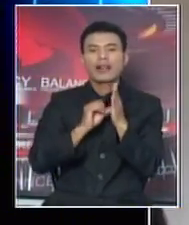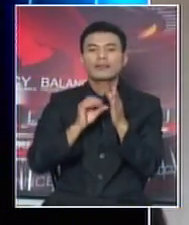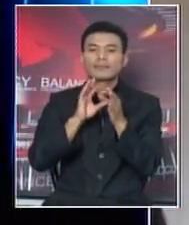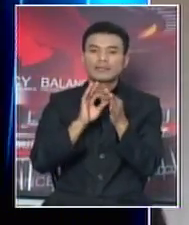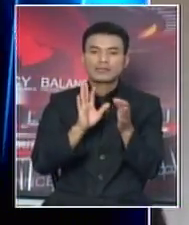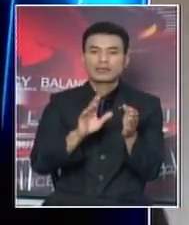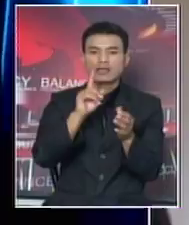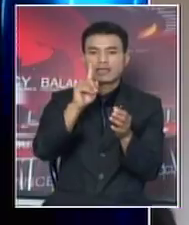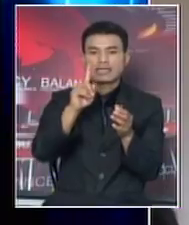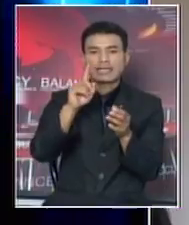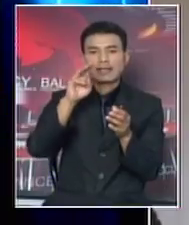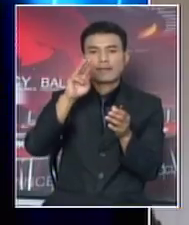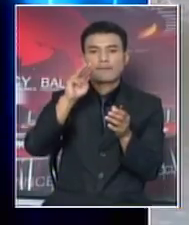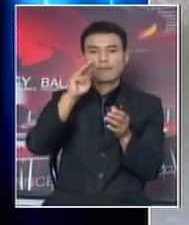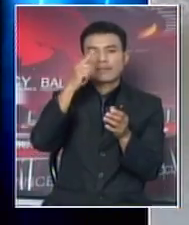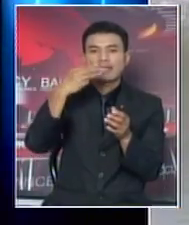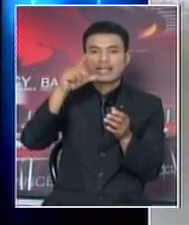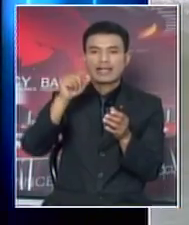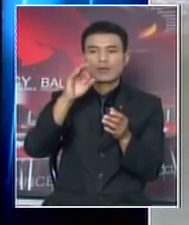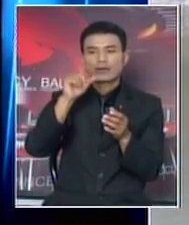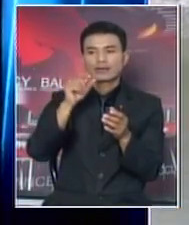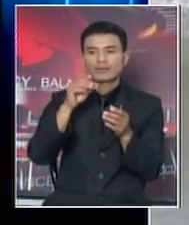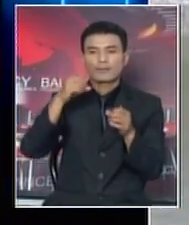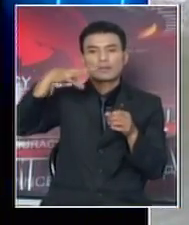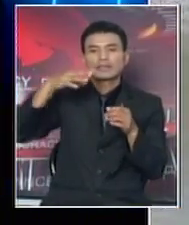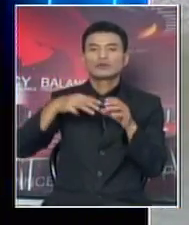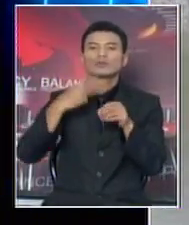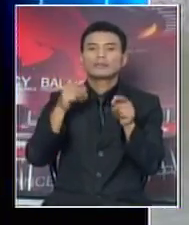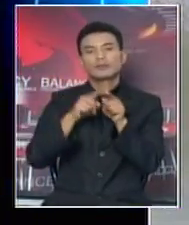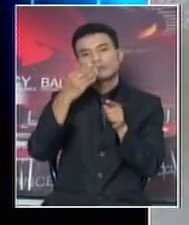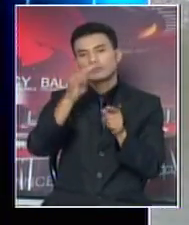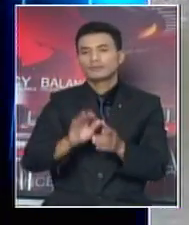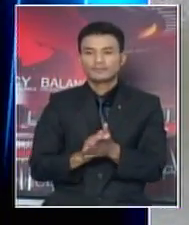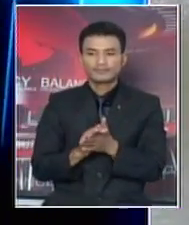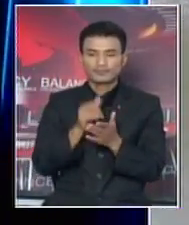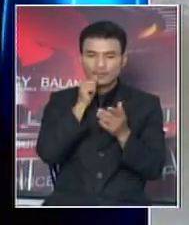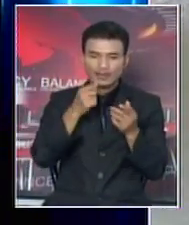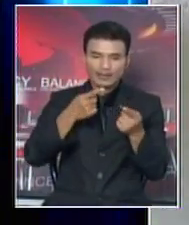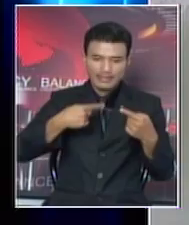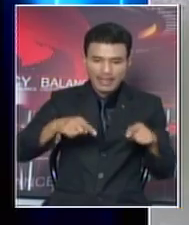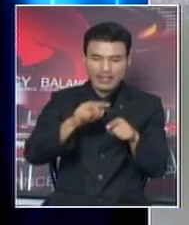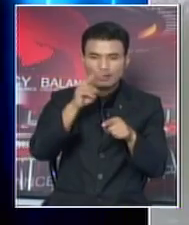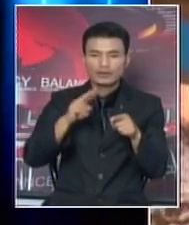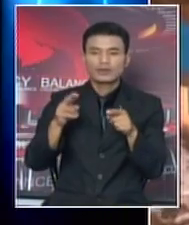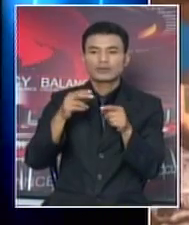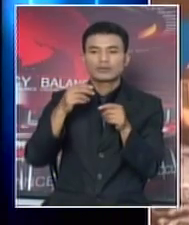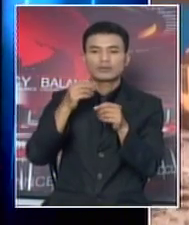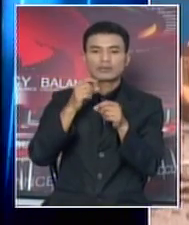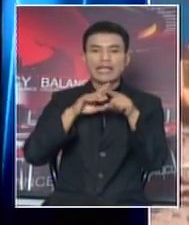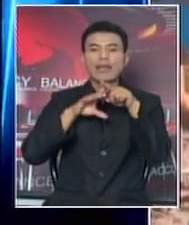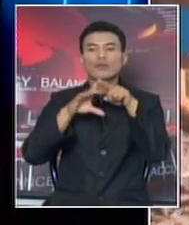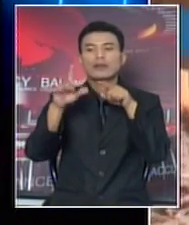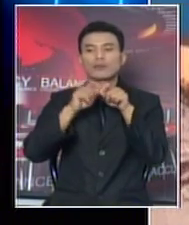तालबाट 1 मेगावाटको बिजुली उत्पादन हुन्छ। मेयर जिरेलले भने जस्तो जिरीमा जिरी ताल र केबुल कार निर्माण गर्न सकिए